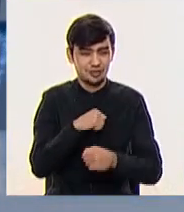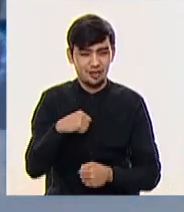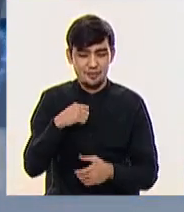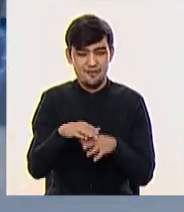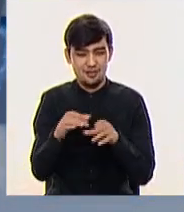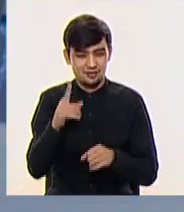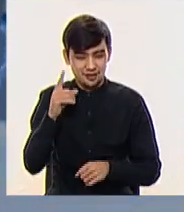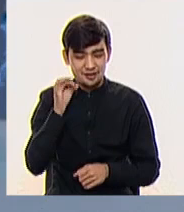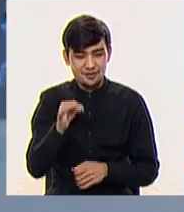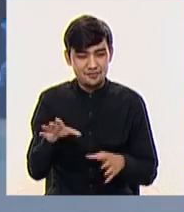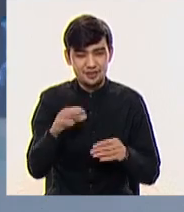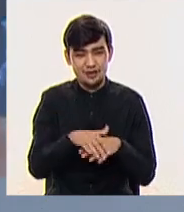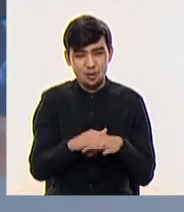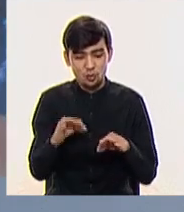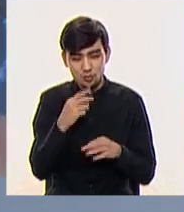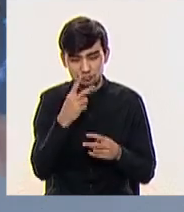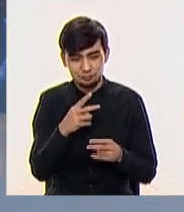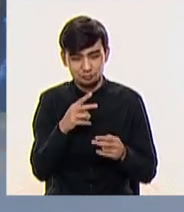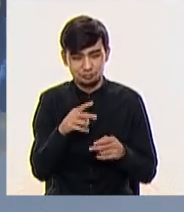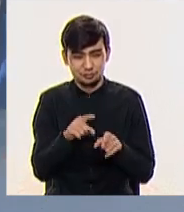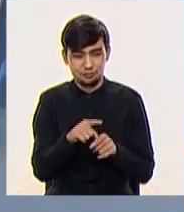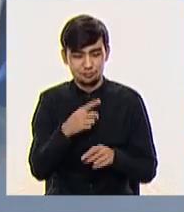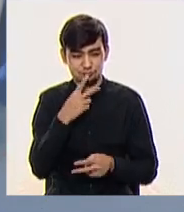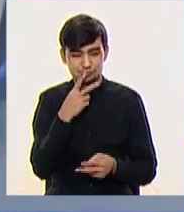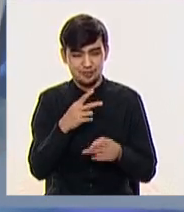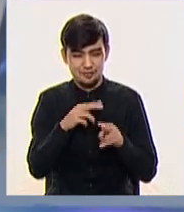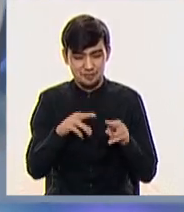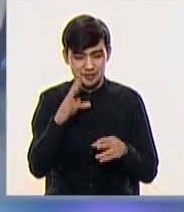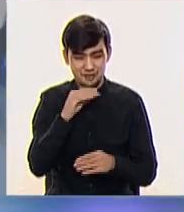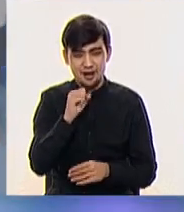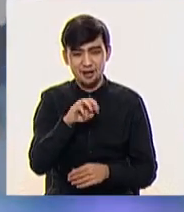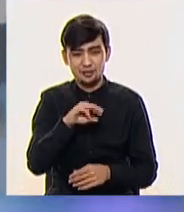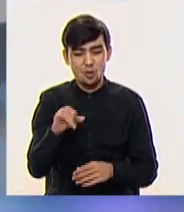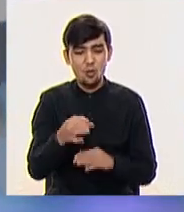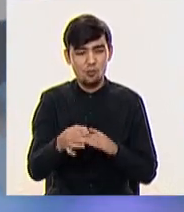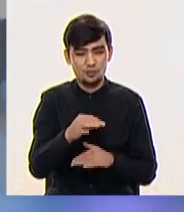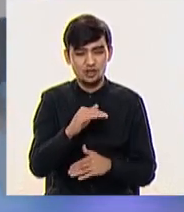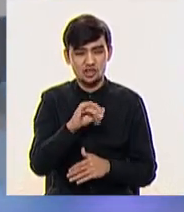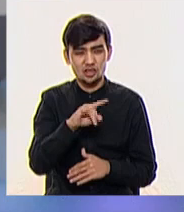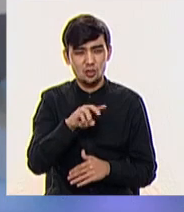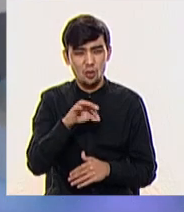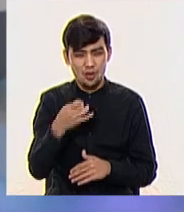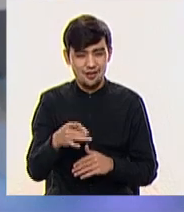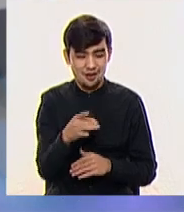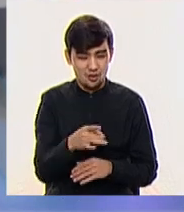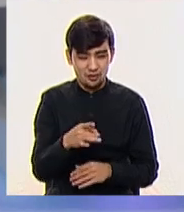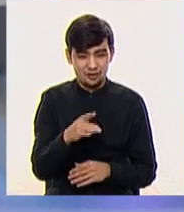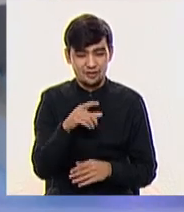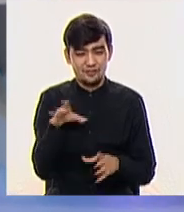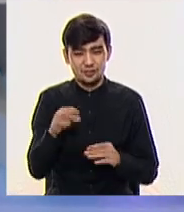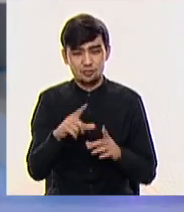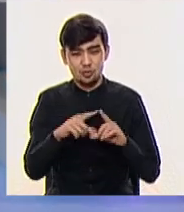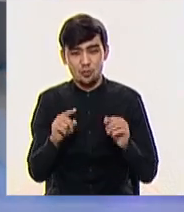halka tübüdün qaraytında sodan bolar. Atırau oblısı Жылой ауданы Жаңа Каратон ауылының мектеп ұжымы жаңадан